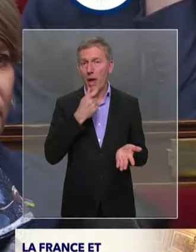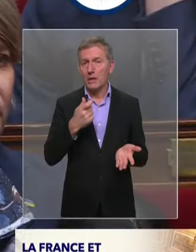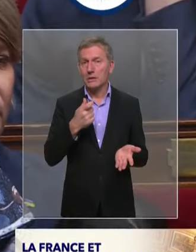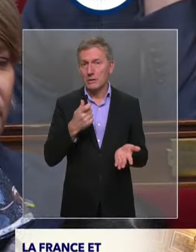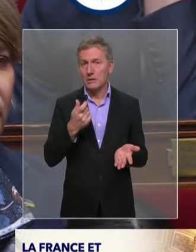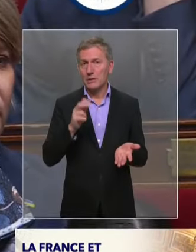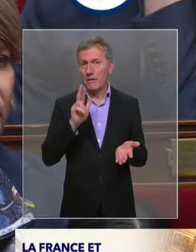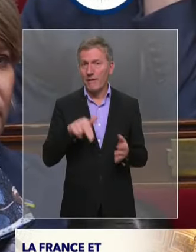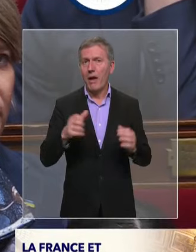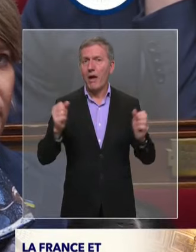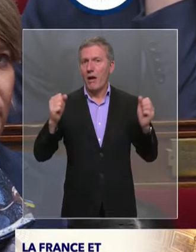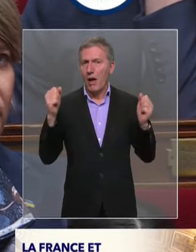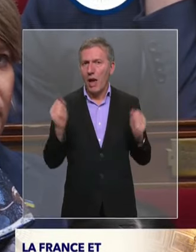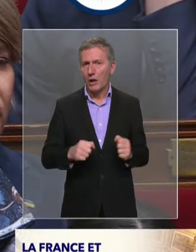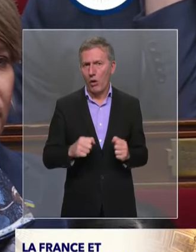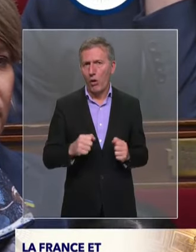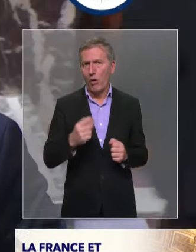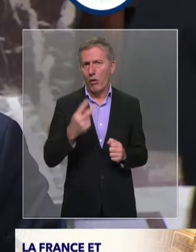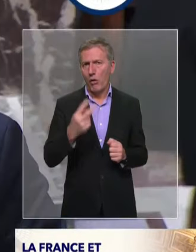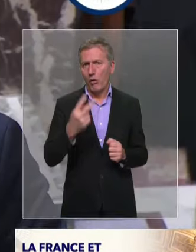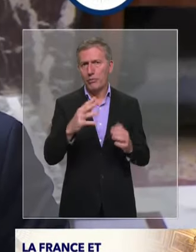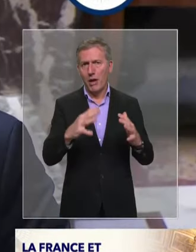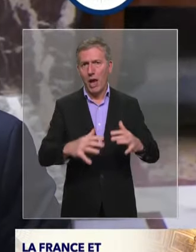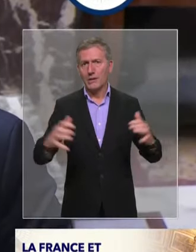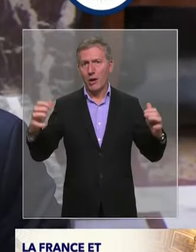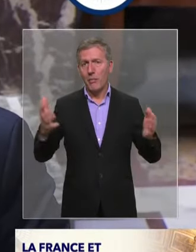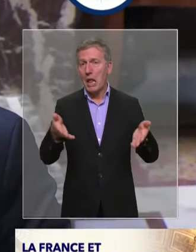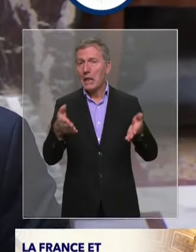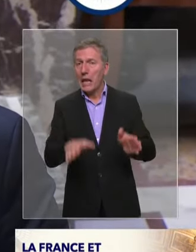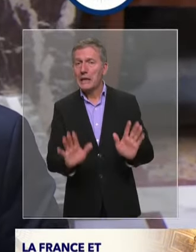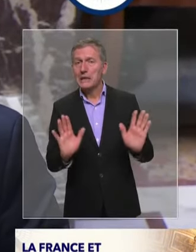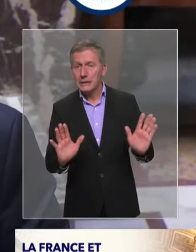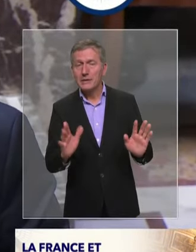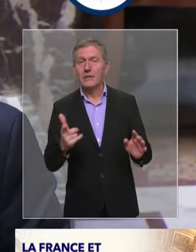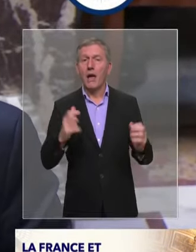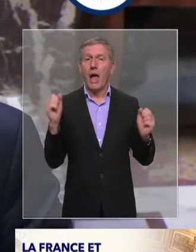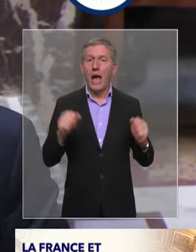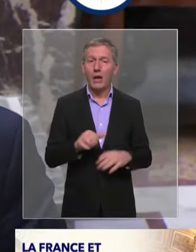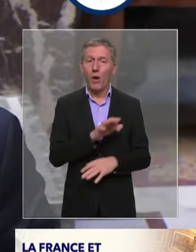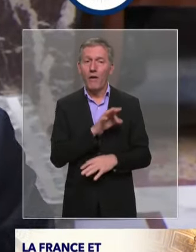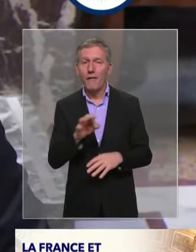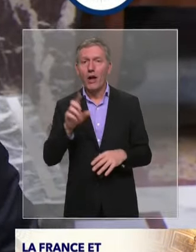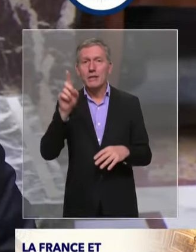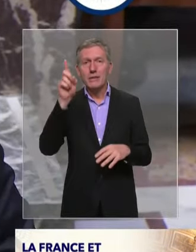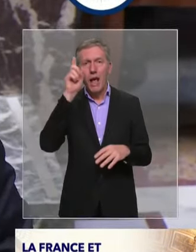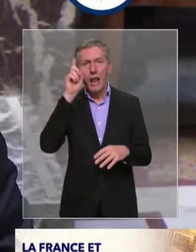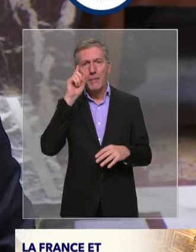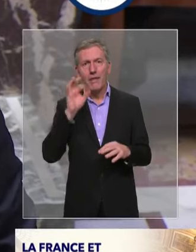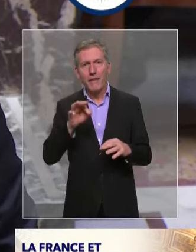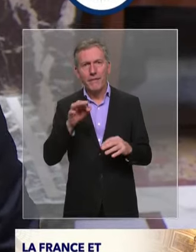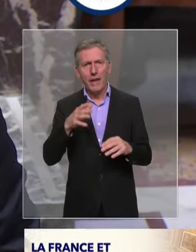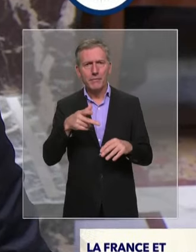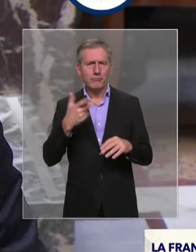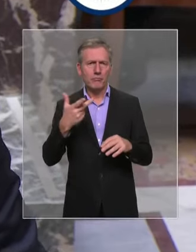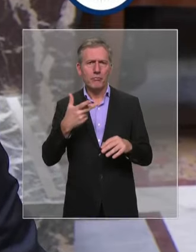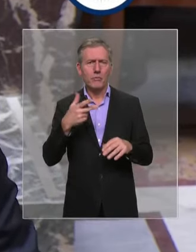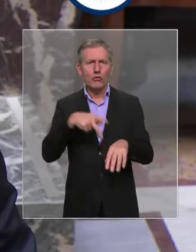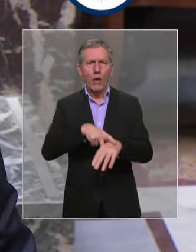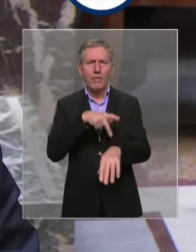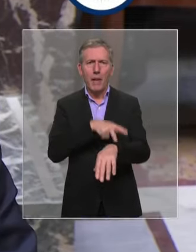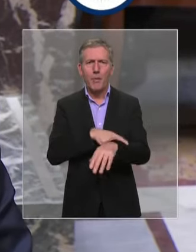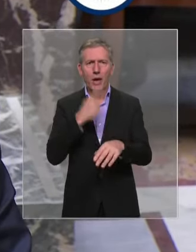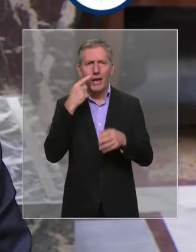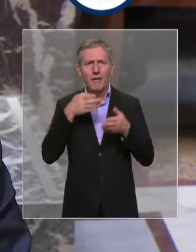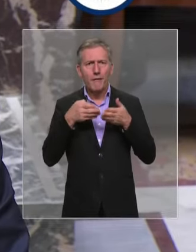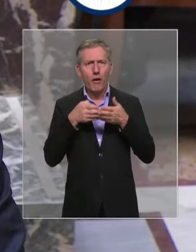sera approuvé par votre Assemblée siècide l'accord franco-allemand sur la compagnie de gendarmerie fluviale sur le Rhin. Là